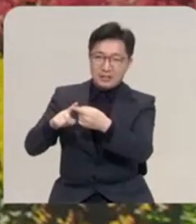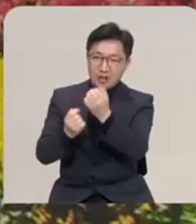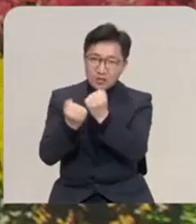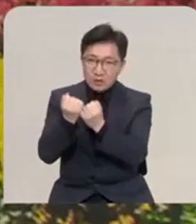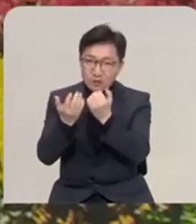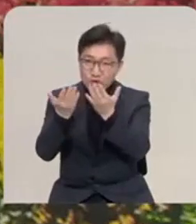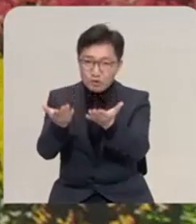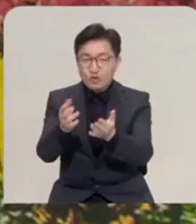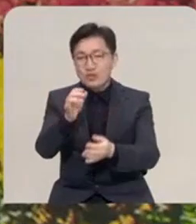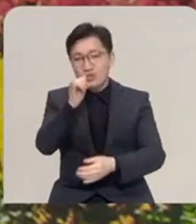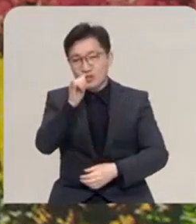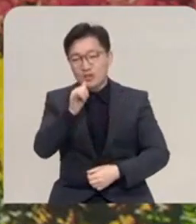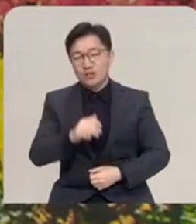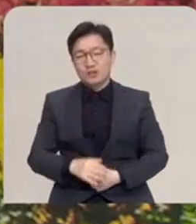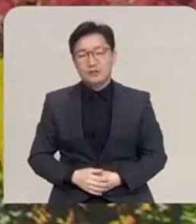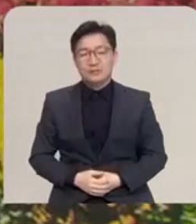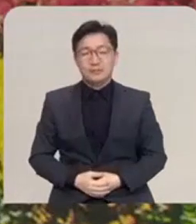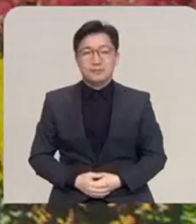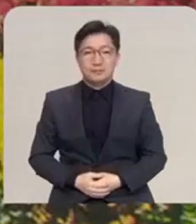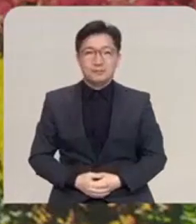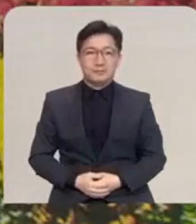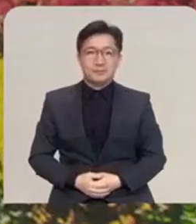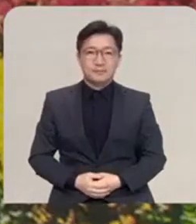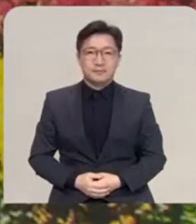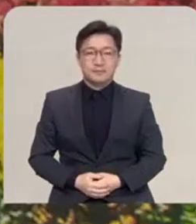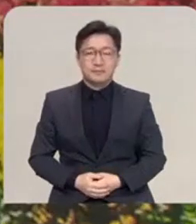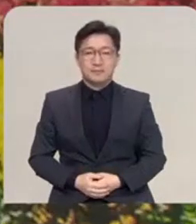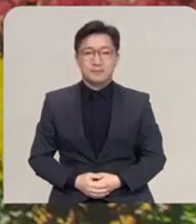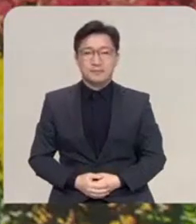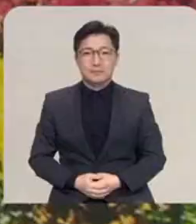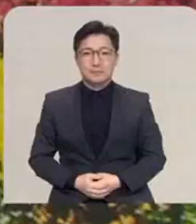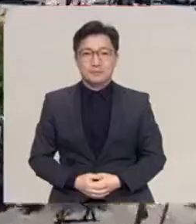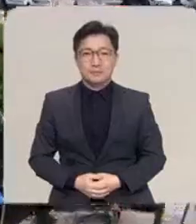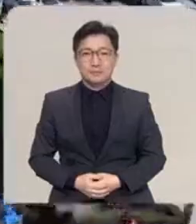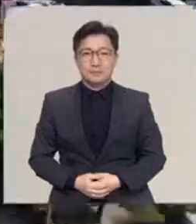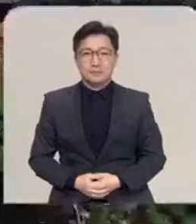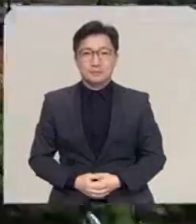눈길을 끌었습니다. 조경모 기자가 보도합니다.